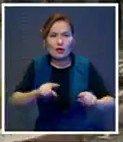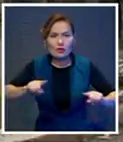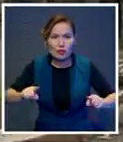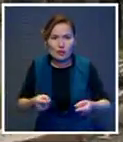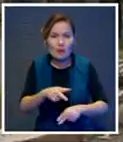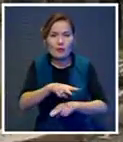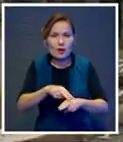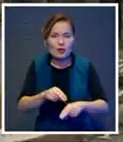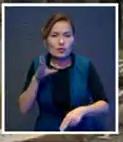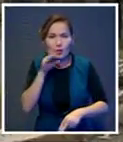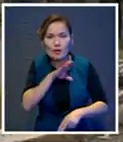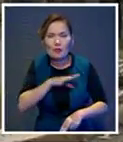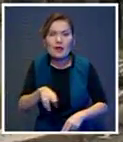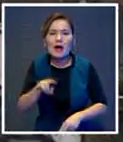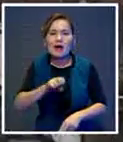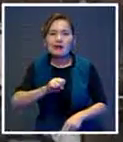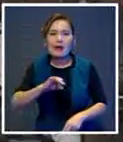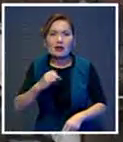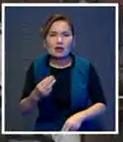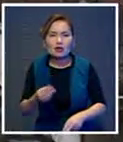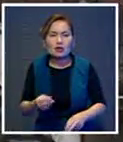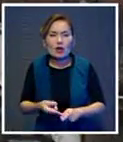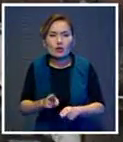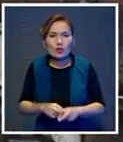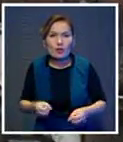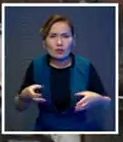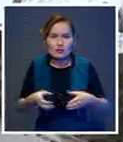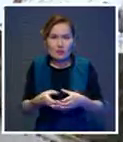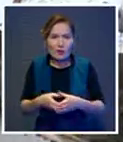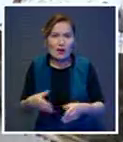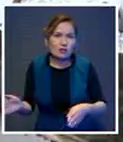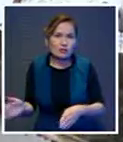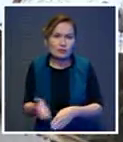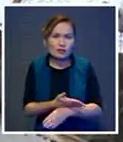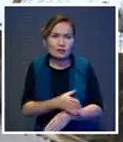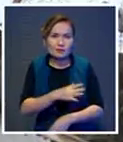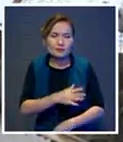ұйымның көмегімен Даиш оңтүстік-шығыс Азияда бекініс табады деп алаңдап келген еді.